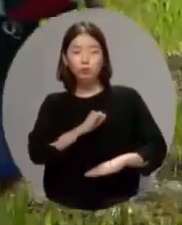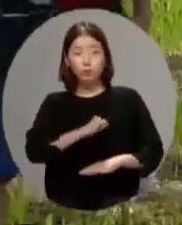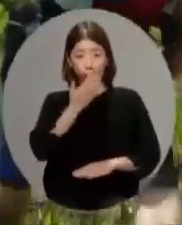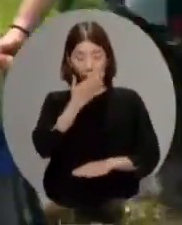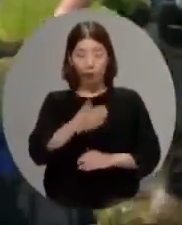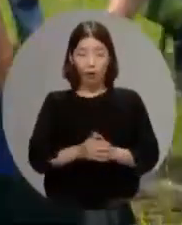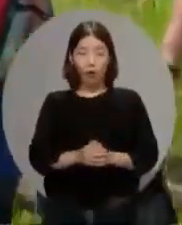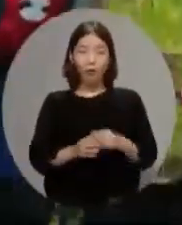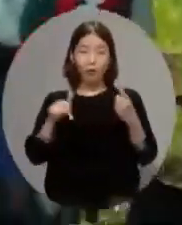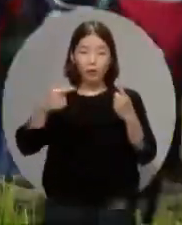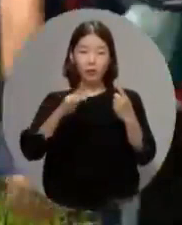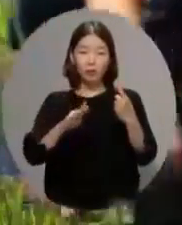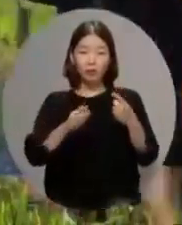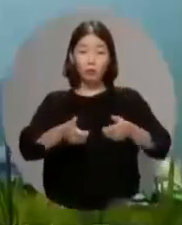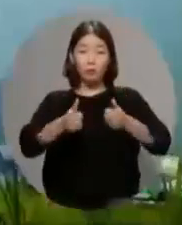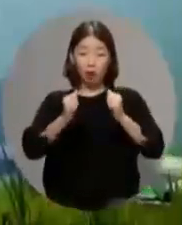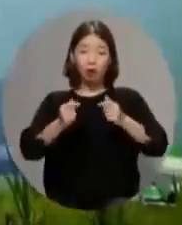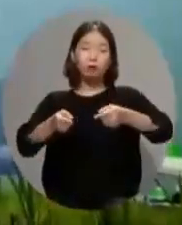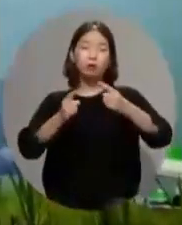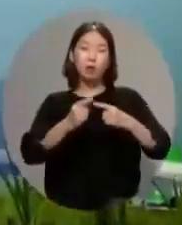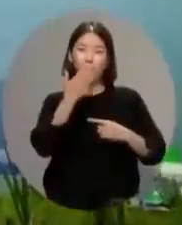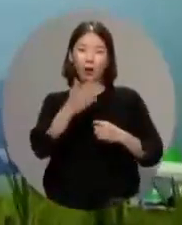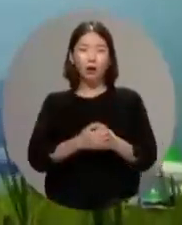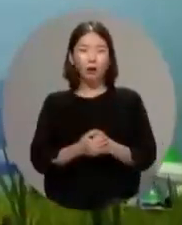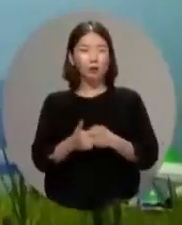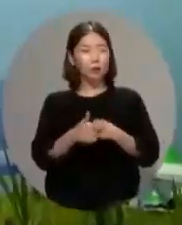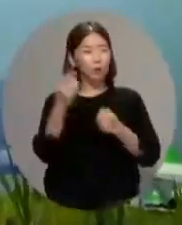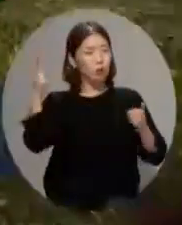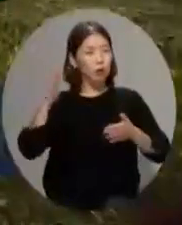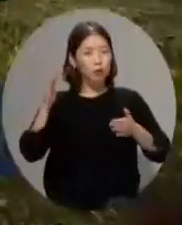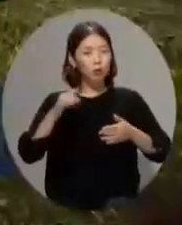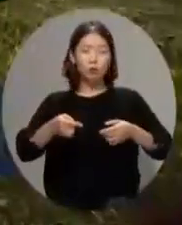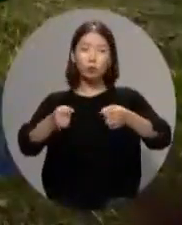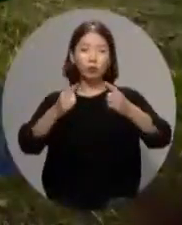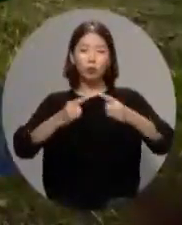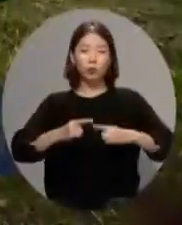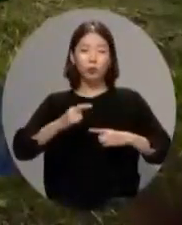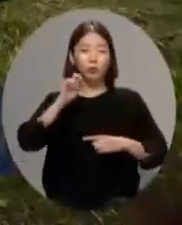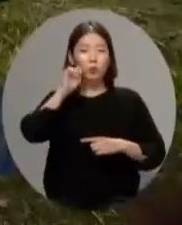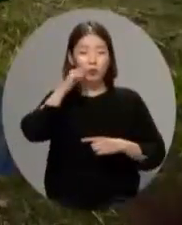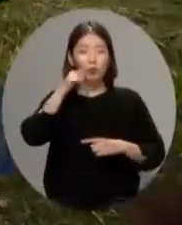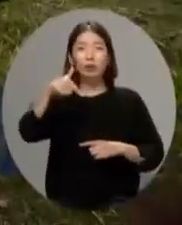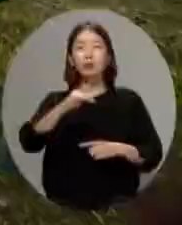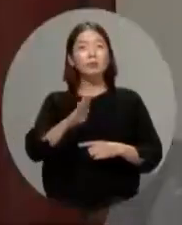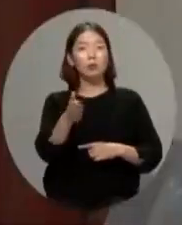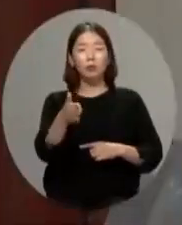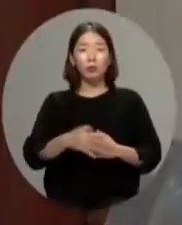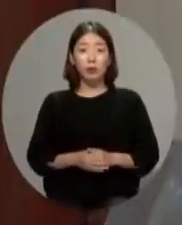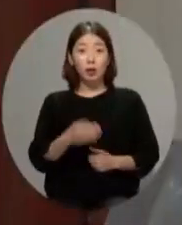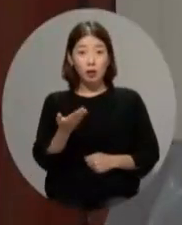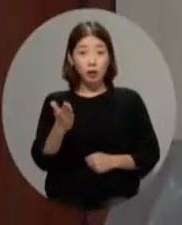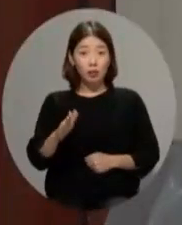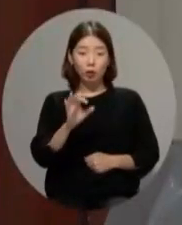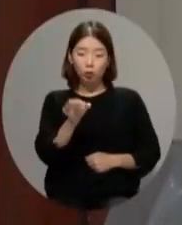있다라는 1급 과정을 수료한 대원들만 올 수가 있는 상황이에요. 저희 초등학생들은 급수가 없어요.